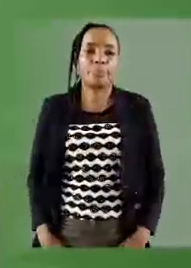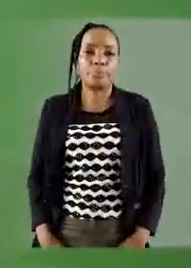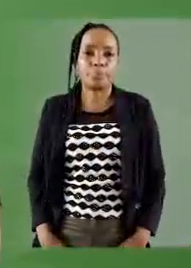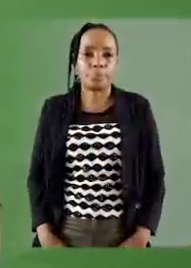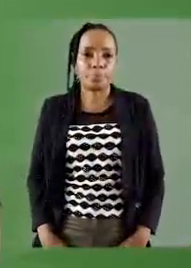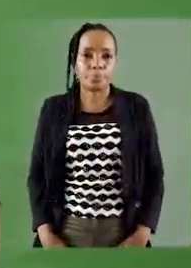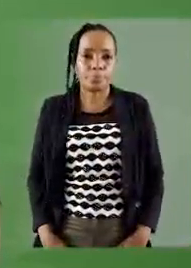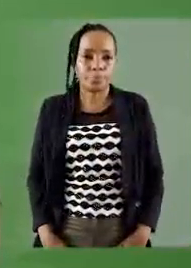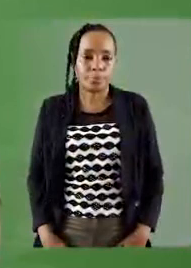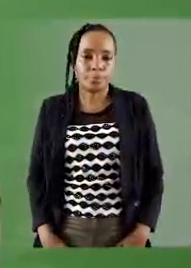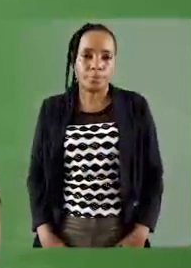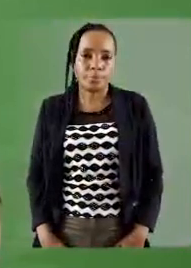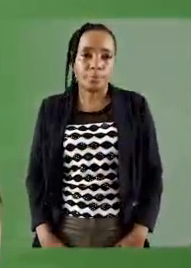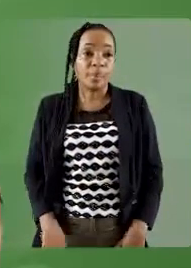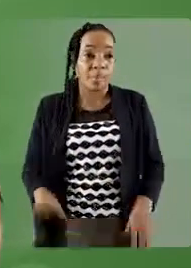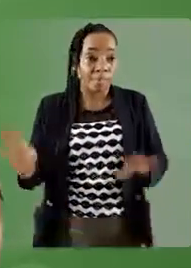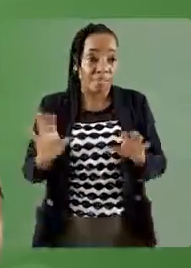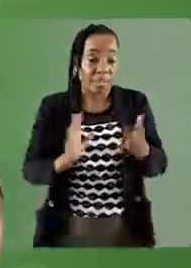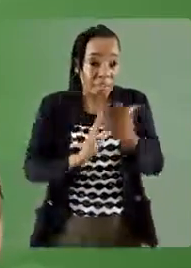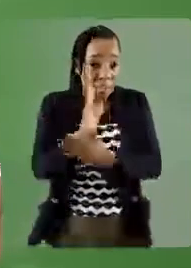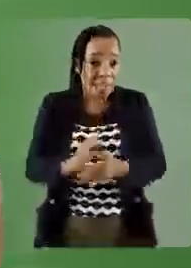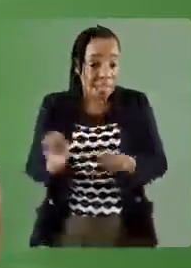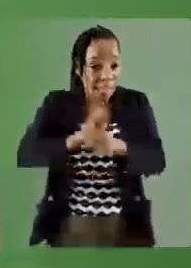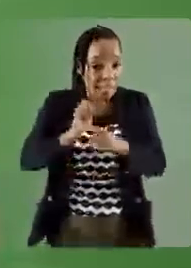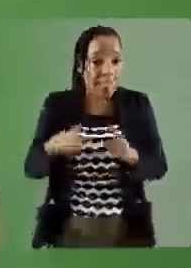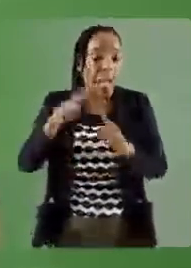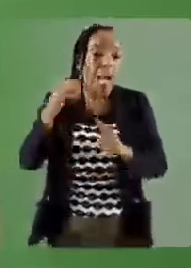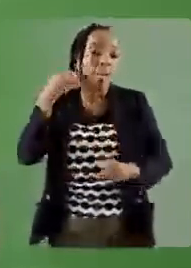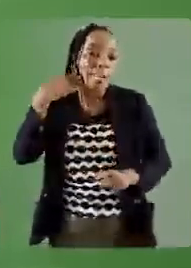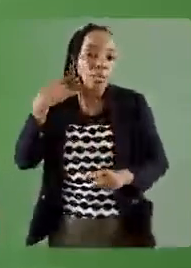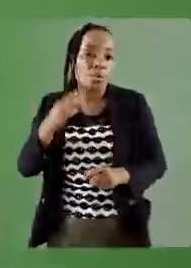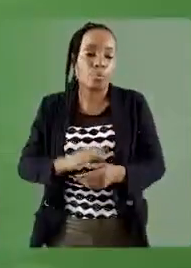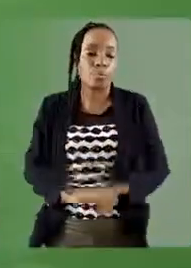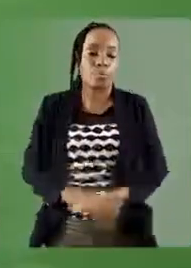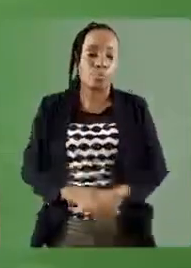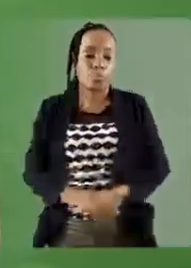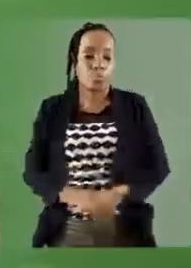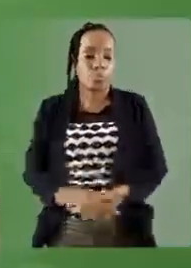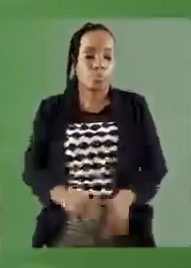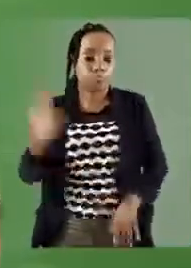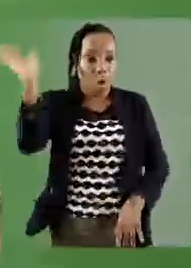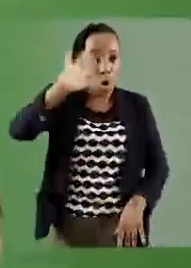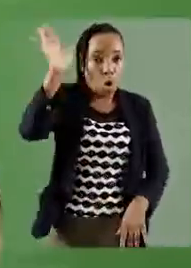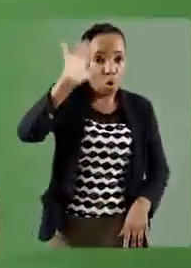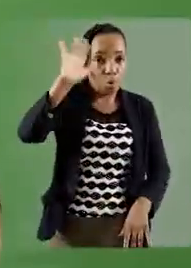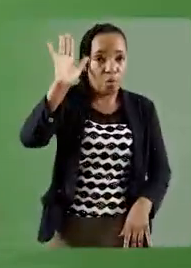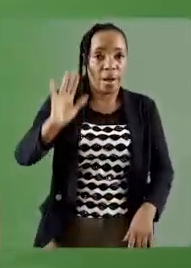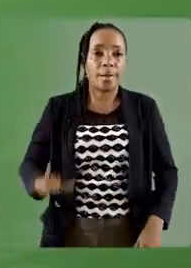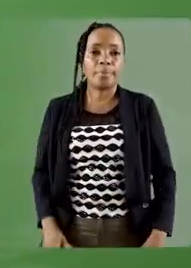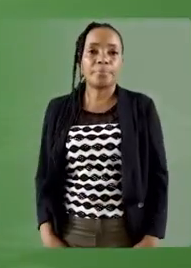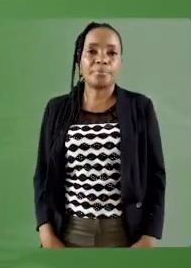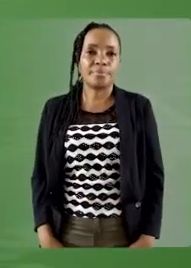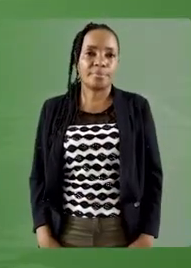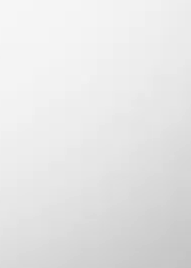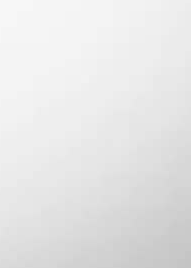Tâchez de bien faire vos exercices à la maison. Nous serons à la prochaine. Au revoir.